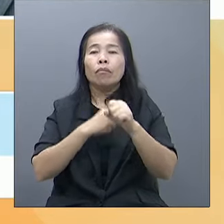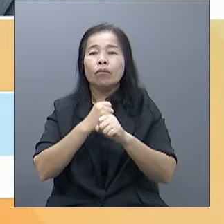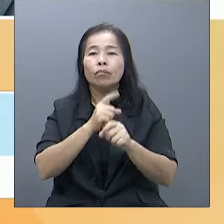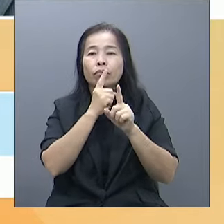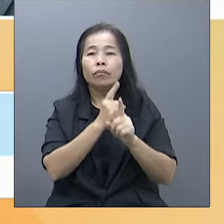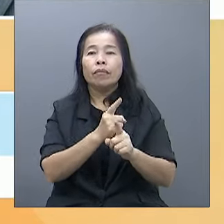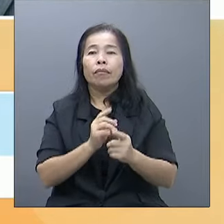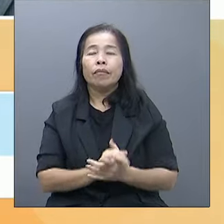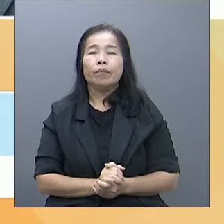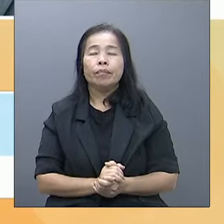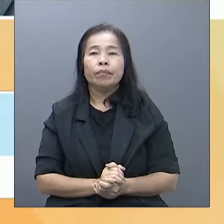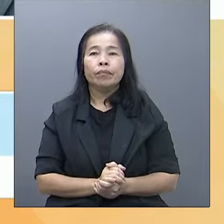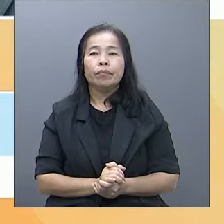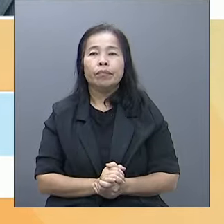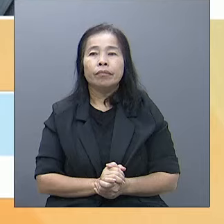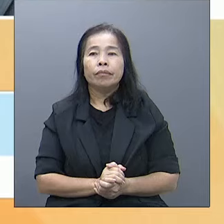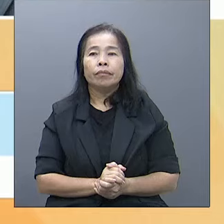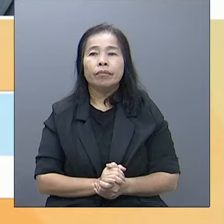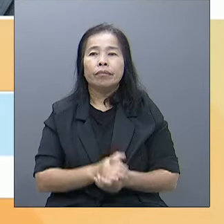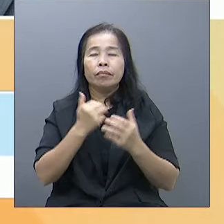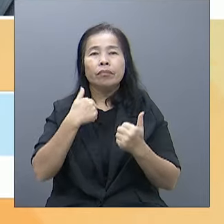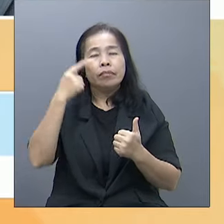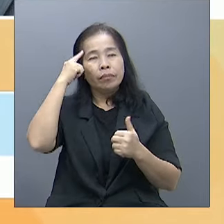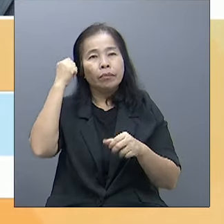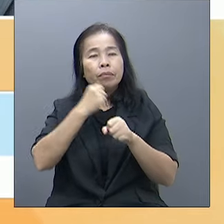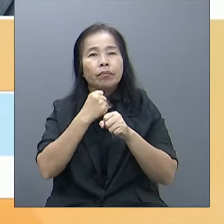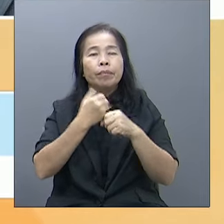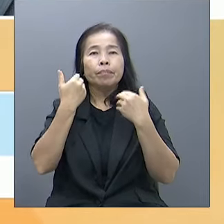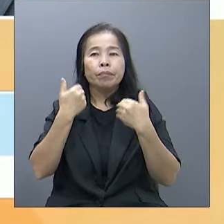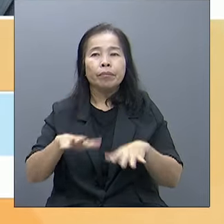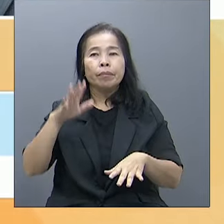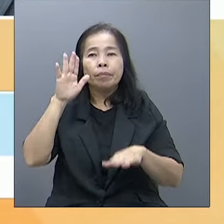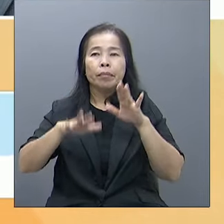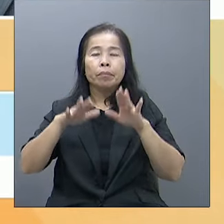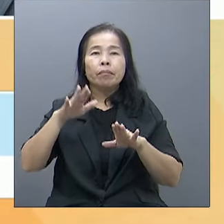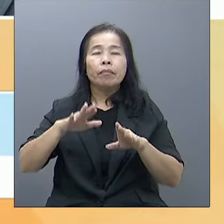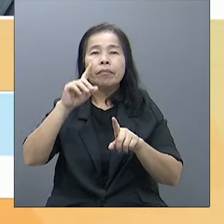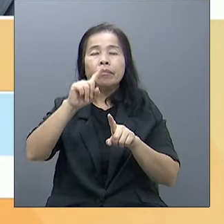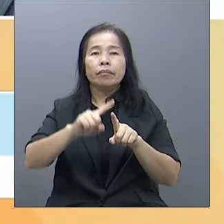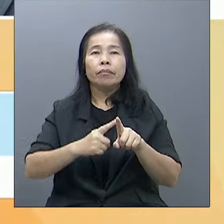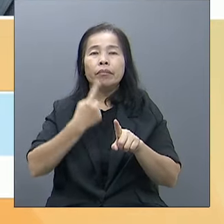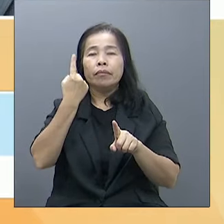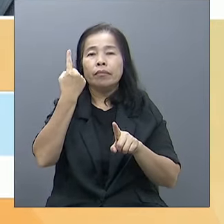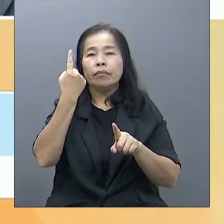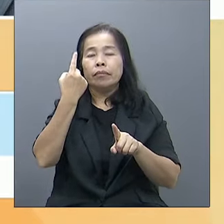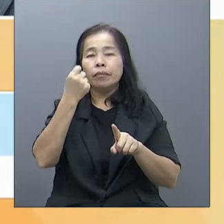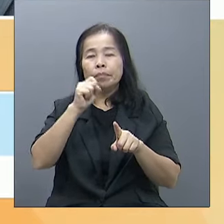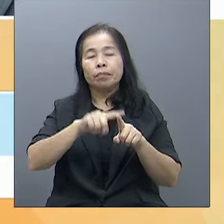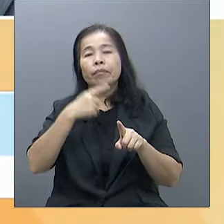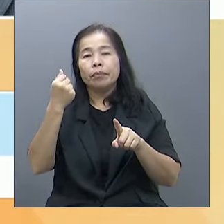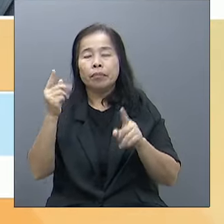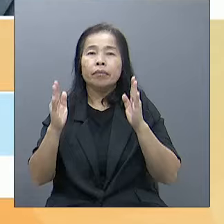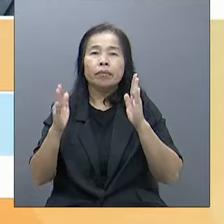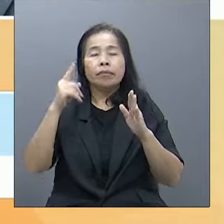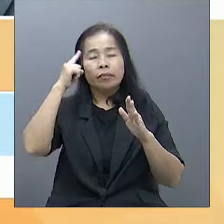นี้ก็กำลังร่างคาดว่าน่าจะเสร็จประมาณเดือนตุลานี้แหละครับปลายเดือนเพราะนี่ก็ปลายเดือน